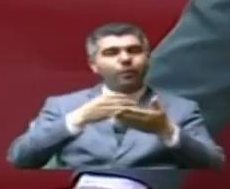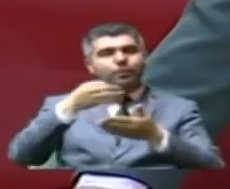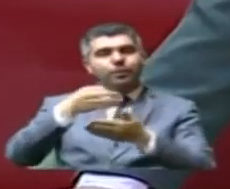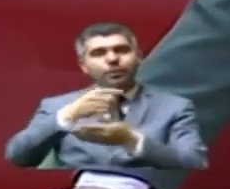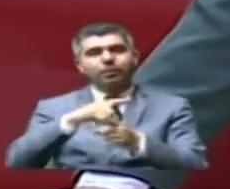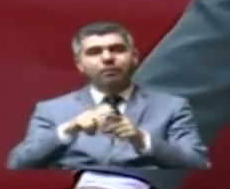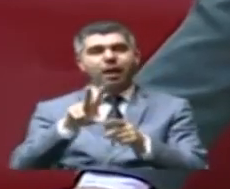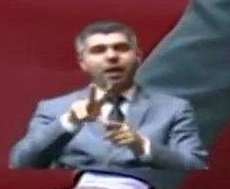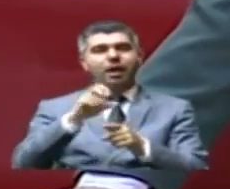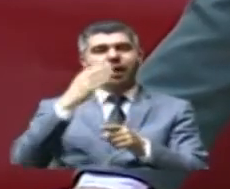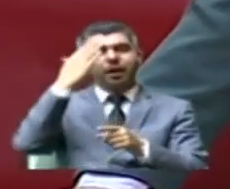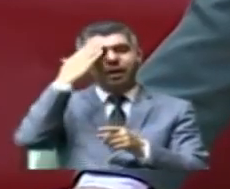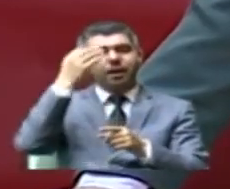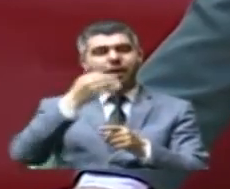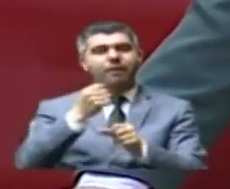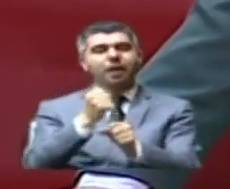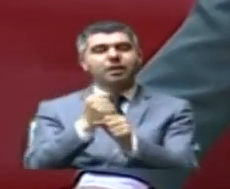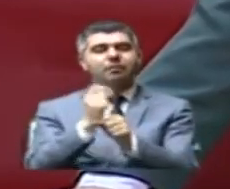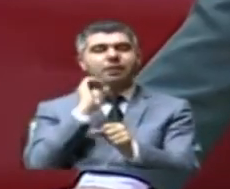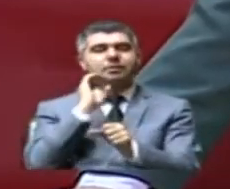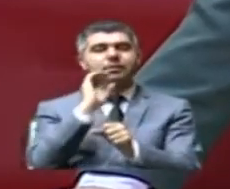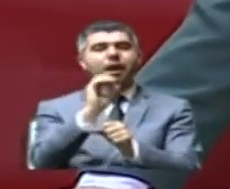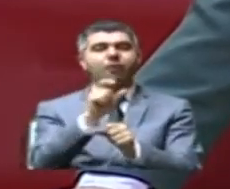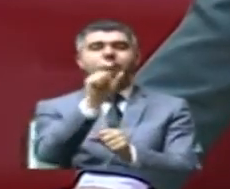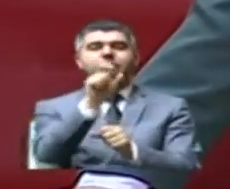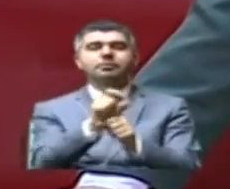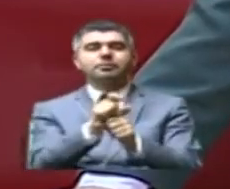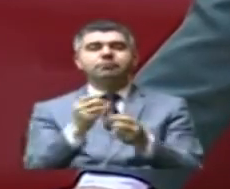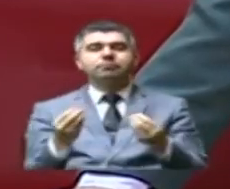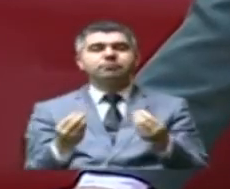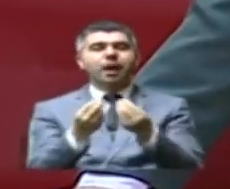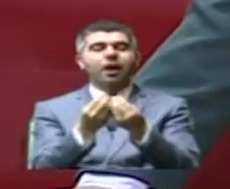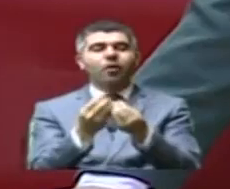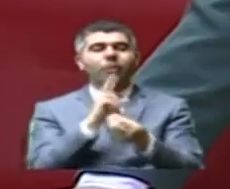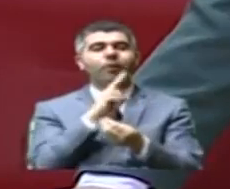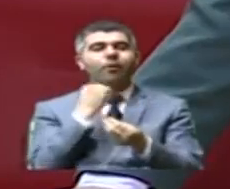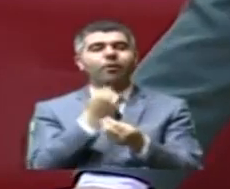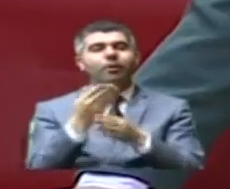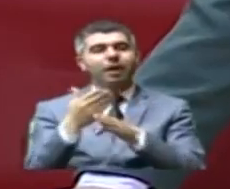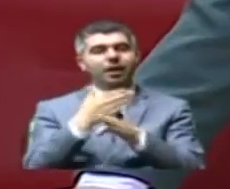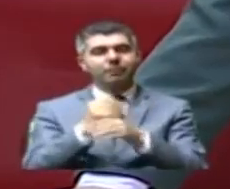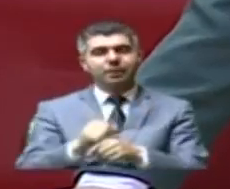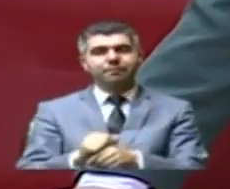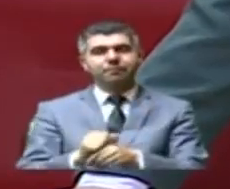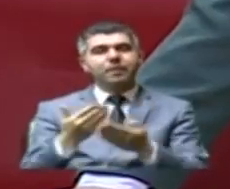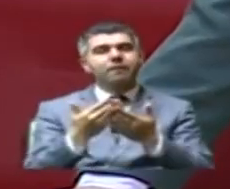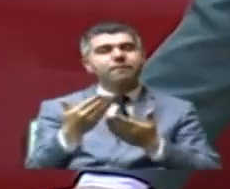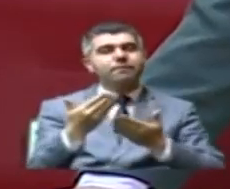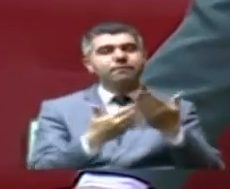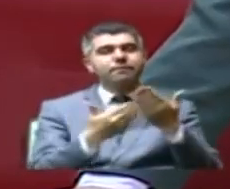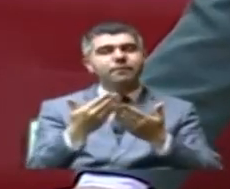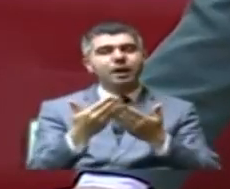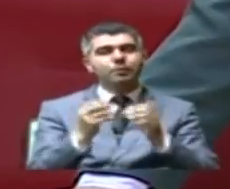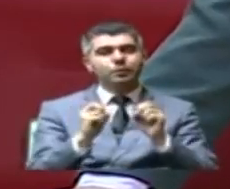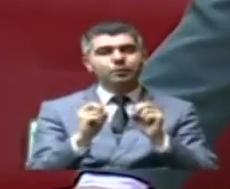بالقطاع باعتبار العمل المشترك اللي كان عندنا في الحكومه معه وايضا في اطار التفاعل الايجابي اللي